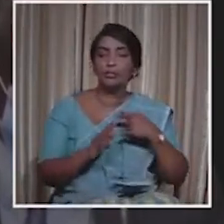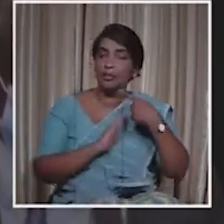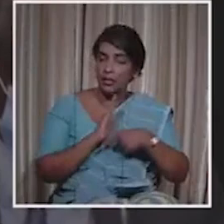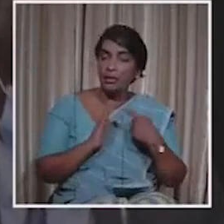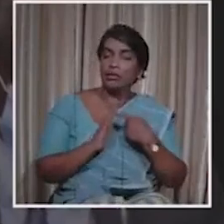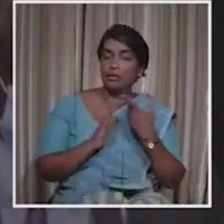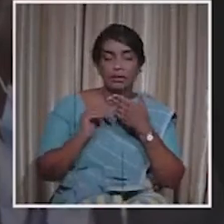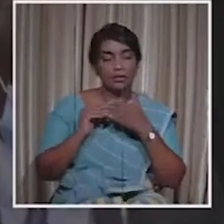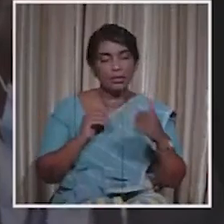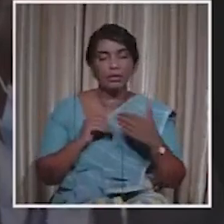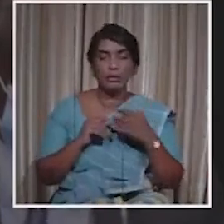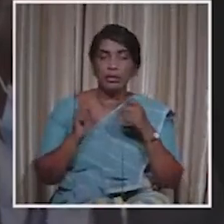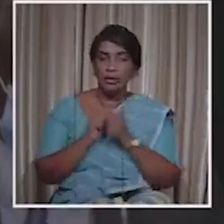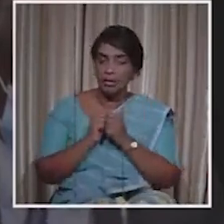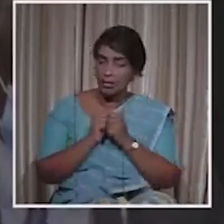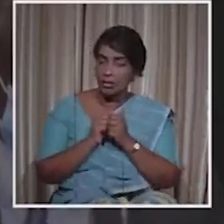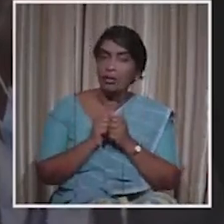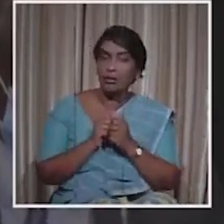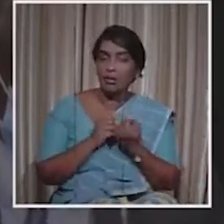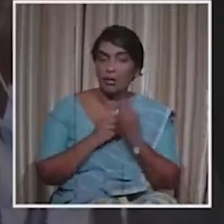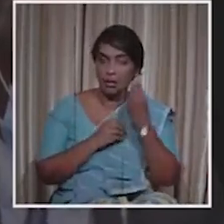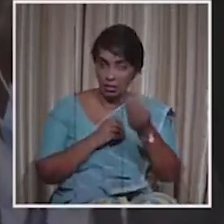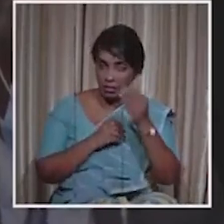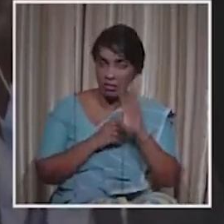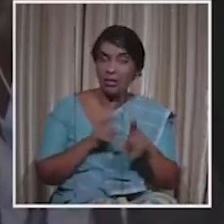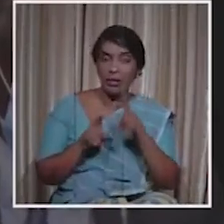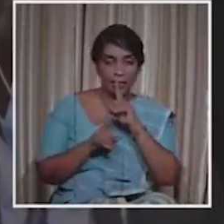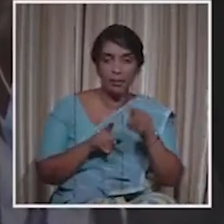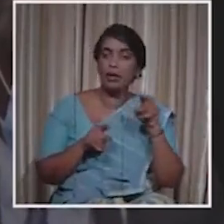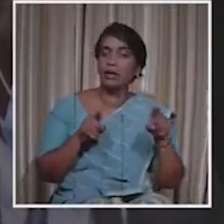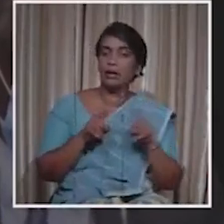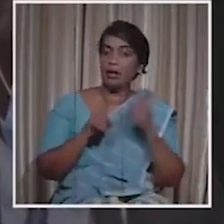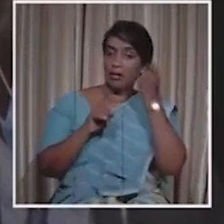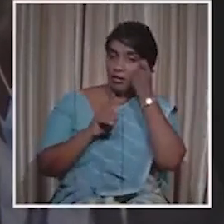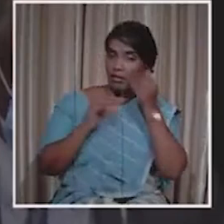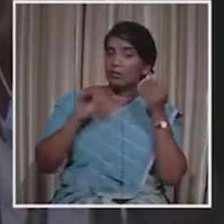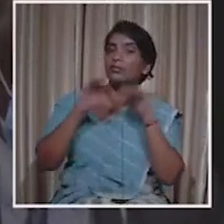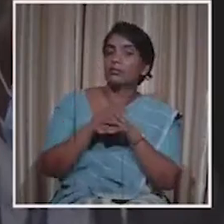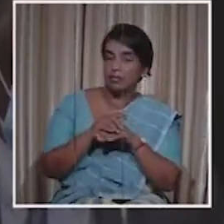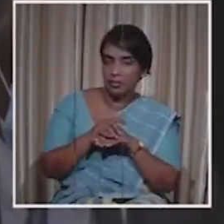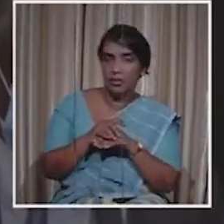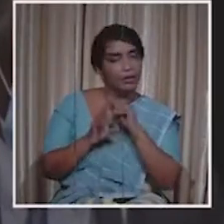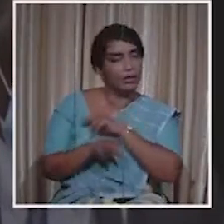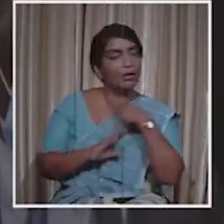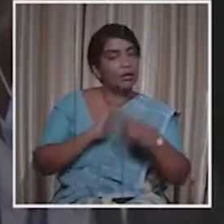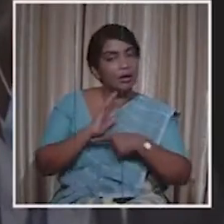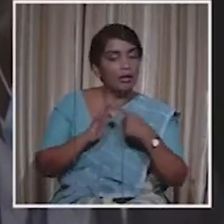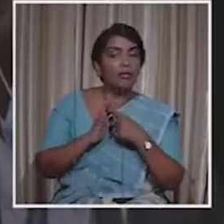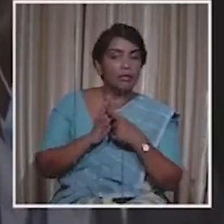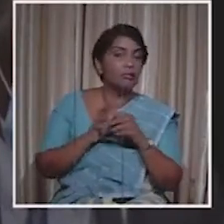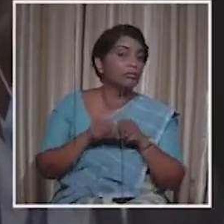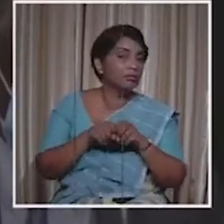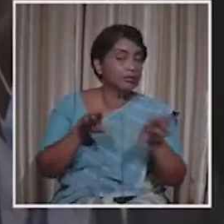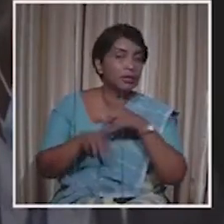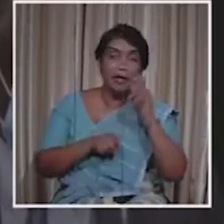சிறப்பானது என்று அந்த அடிப்படையில் சிந்திக்கின்ற ஒரு தலைவருடைய கருத்துக்களை உள்வாங்கி இந்த நாட்டிலே பெரியோடி போயிருக்கின்ற இனப்பிரச்சனைக்கு